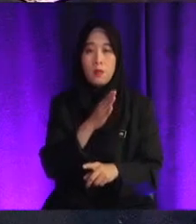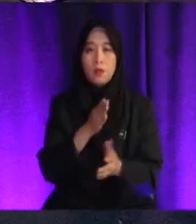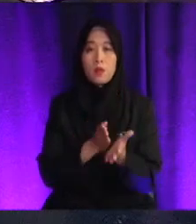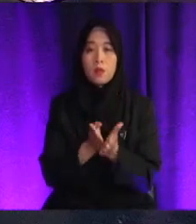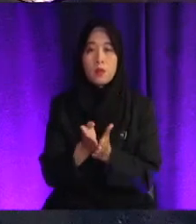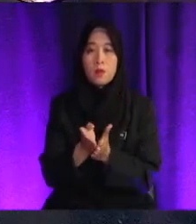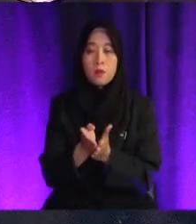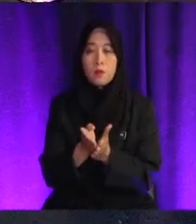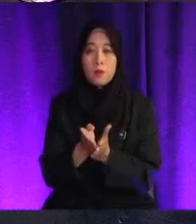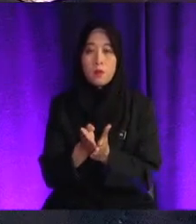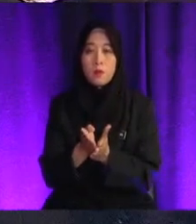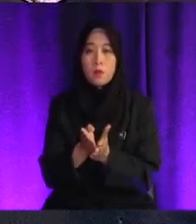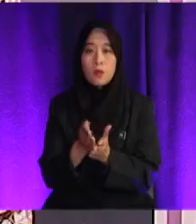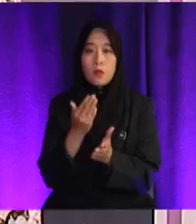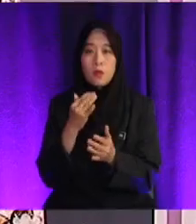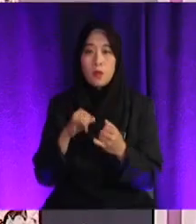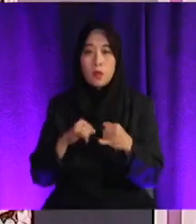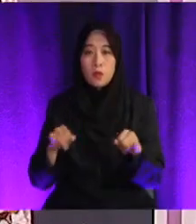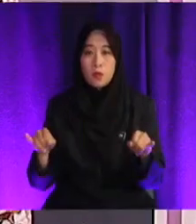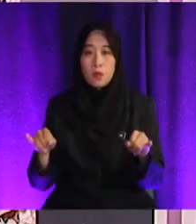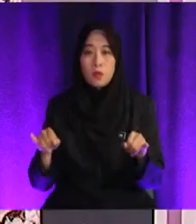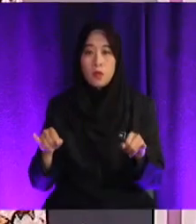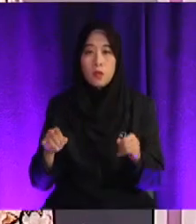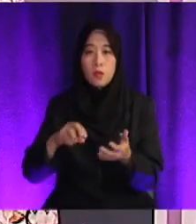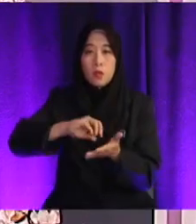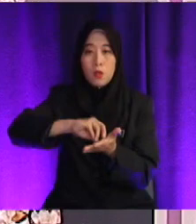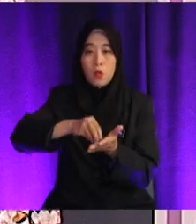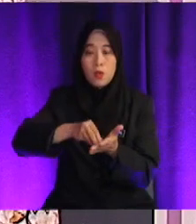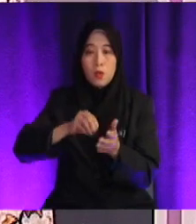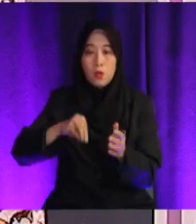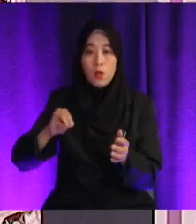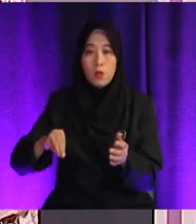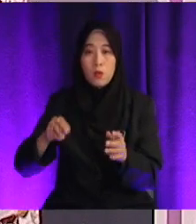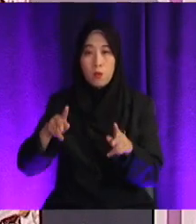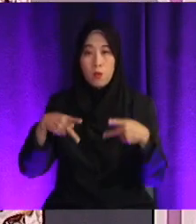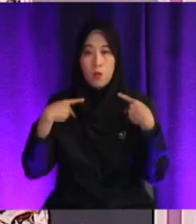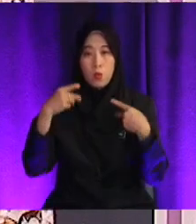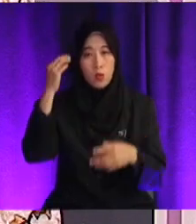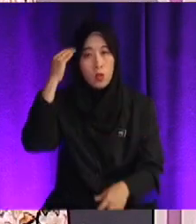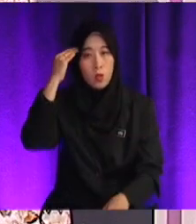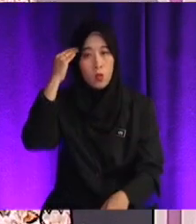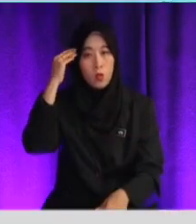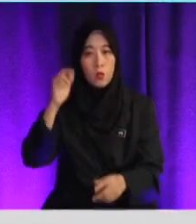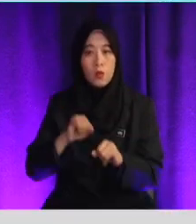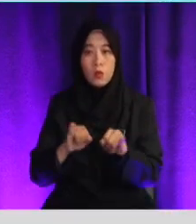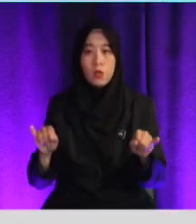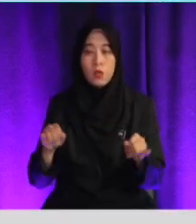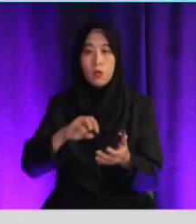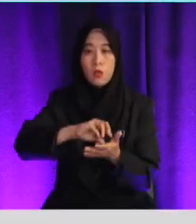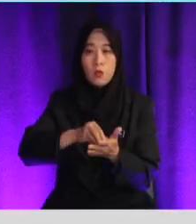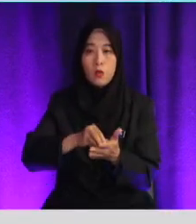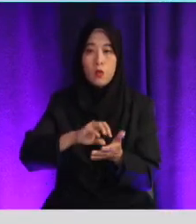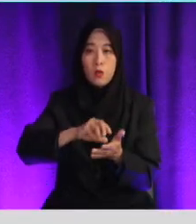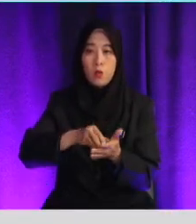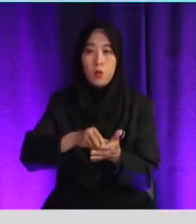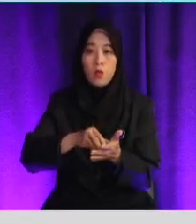Boleh, cikgu. Okey, jenis Swiss pula, murid perlu tahu 3 jenis Swiss. Yang pertama adalah Swiss togel ataupun